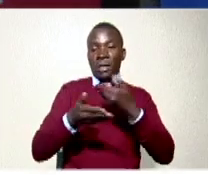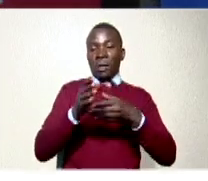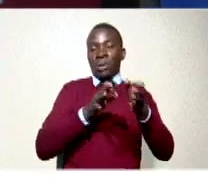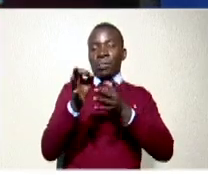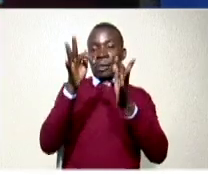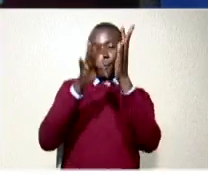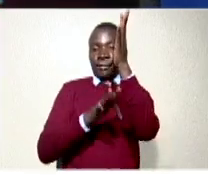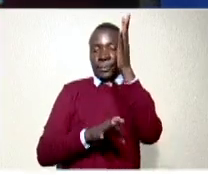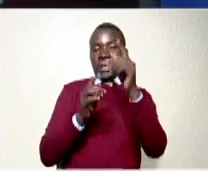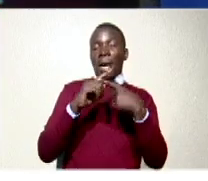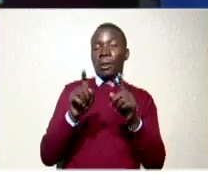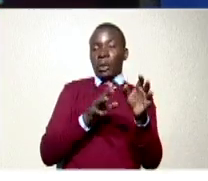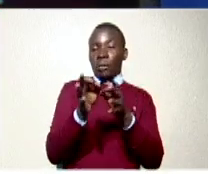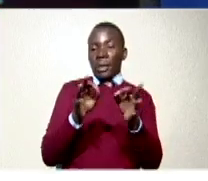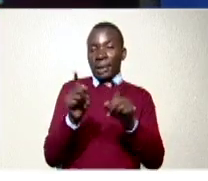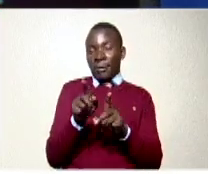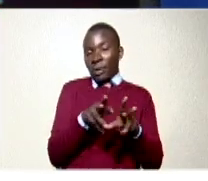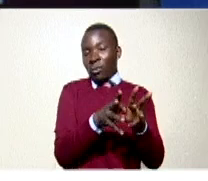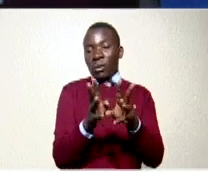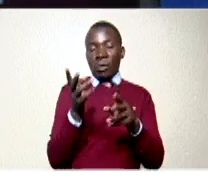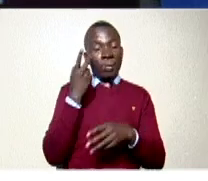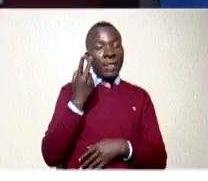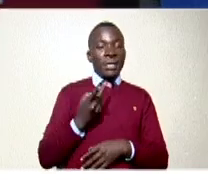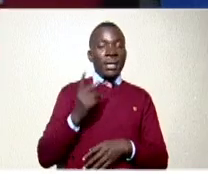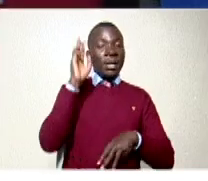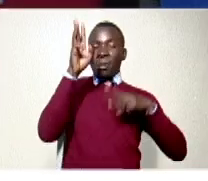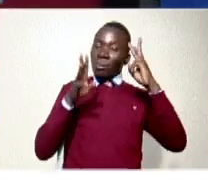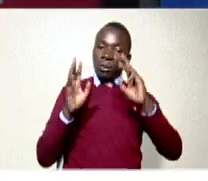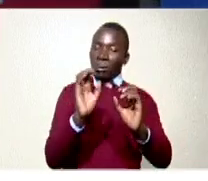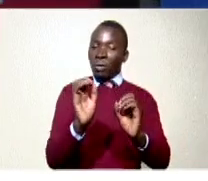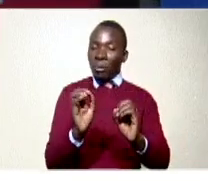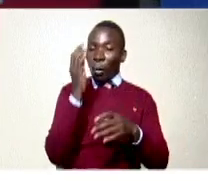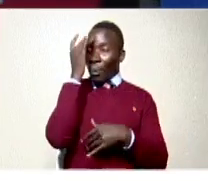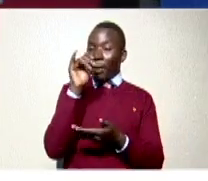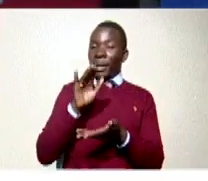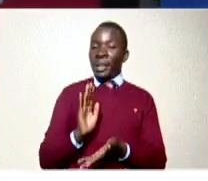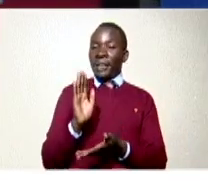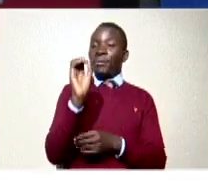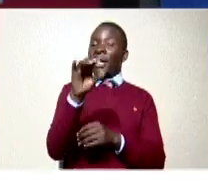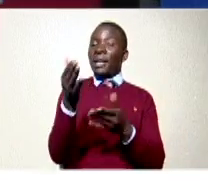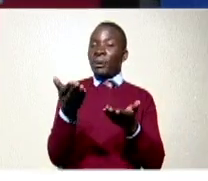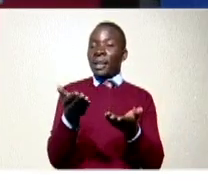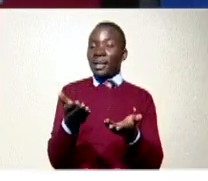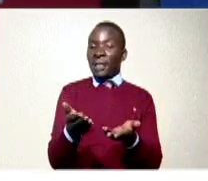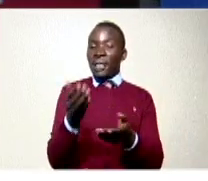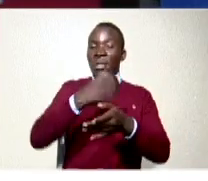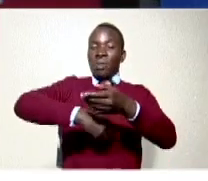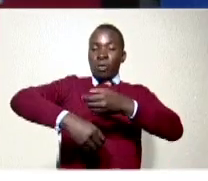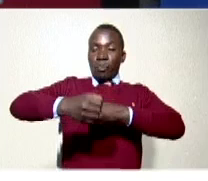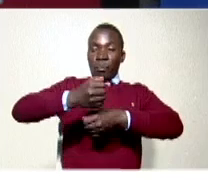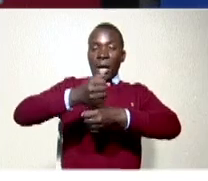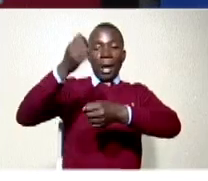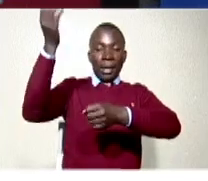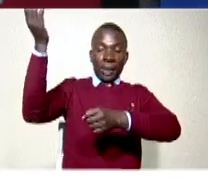kuba ari uko bihagaze nta mpungenge abantu bakwiye kugira kubera yuko ahanini byatewe n'uko mu myaka